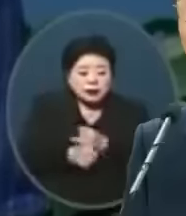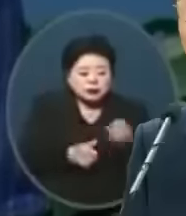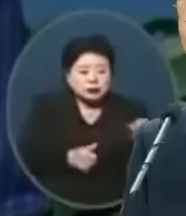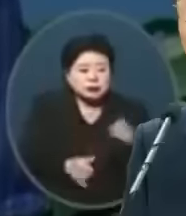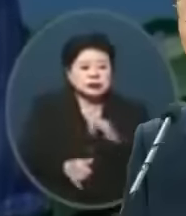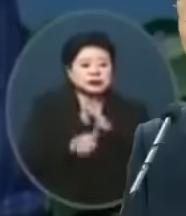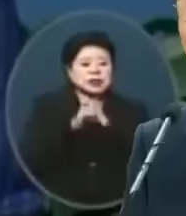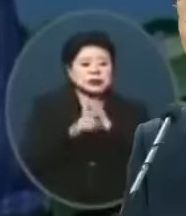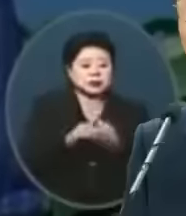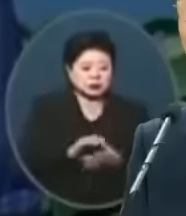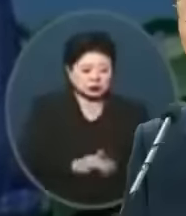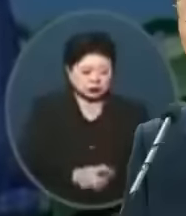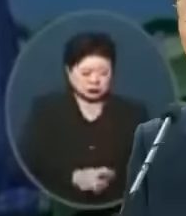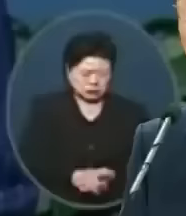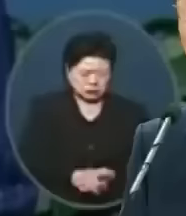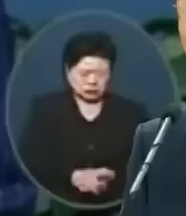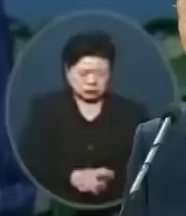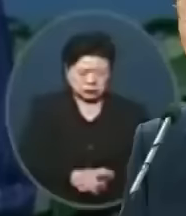했어.